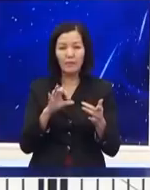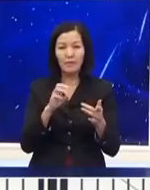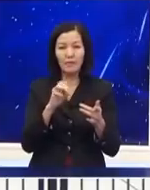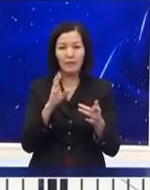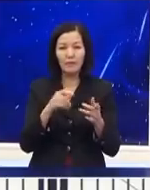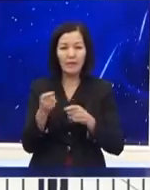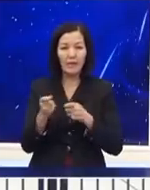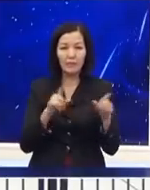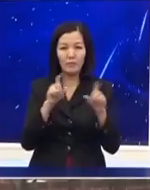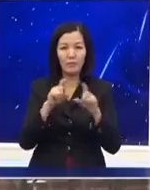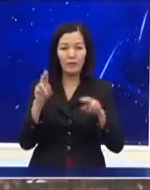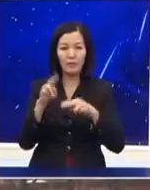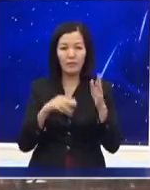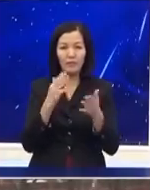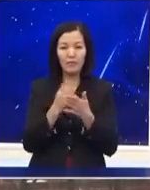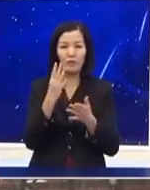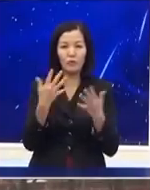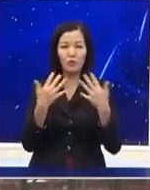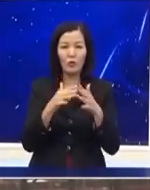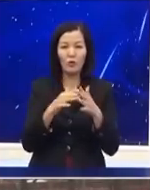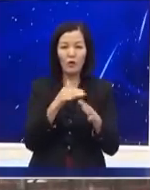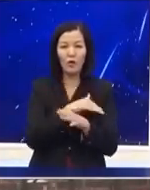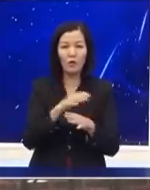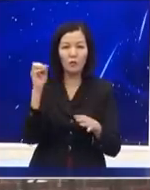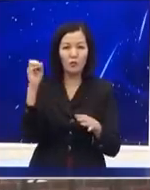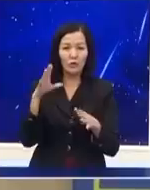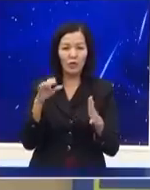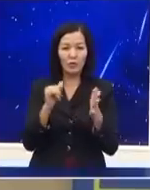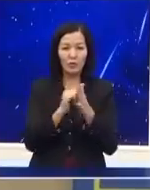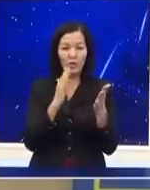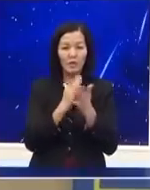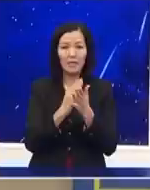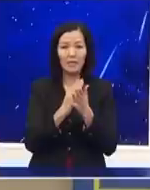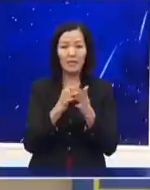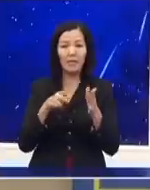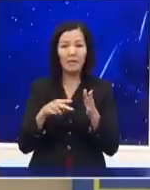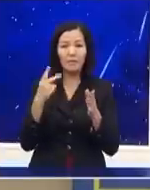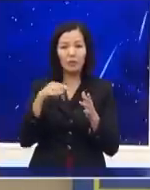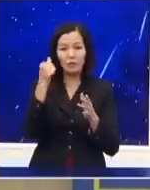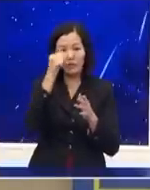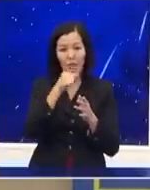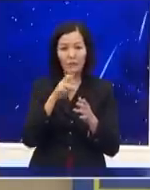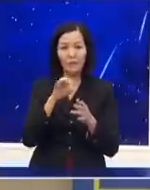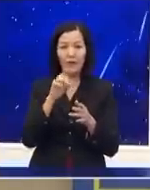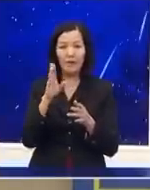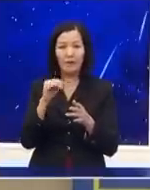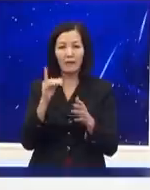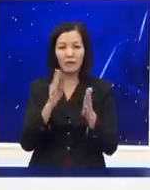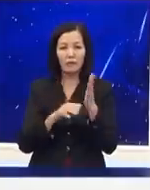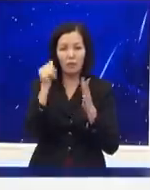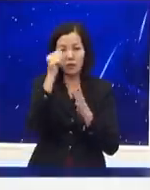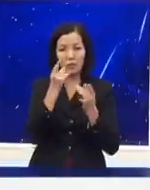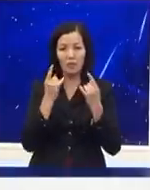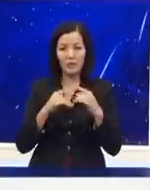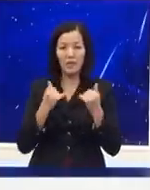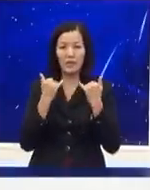ауылында әкімшілік мекемесі салынады. Тағы 4 ауылға көше жарық шамдары орнатылады. Сонда 2021 жыл Мұқағали Мақатаевтың 90 жылдығы.